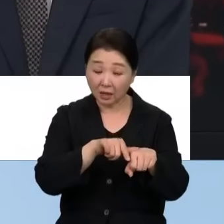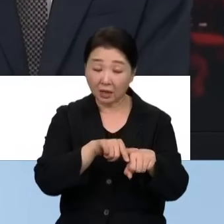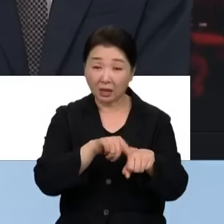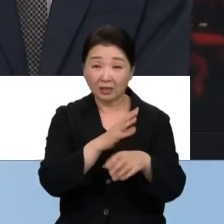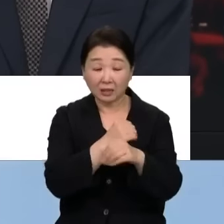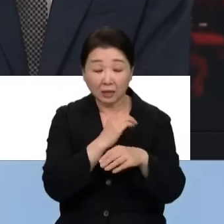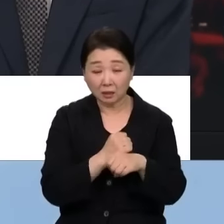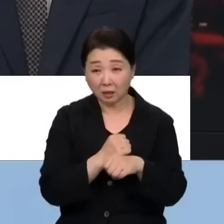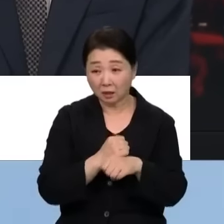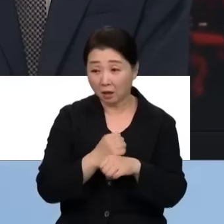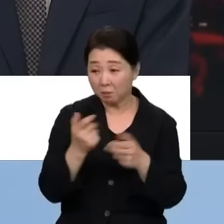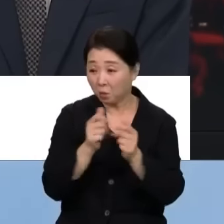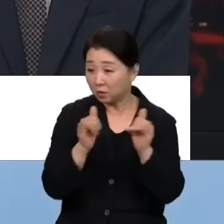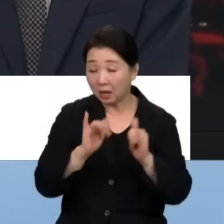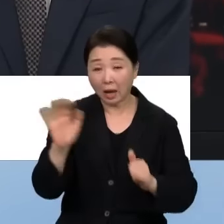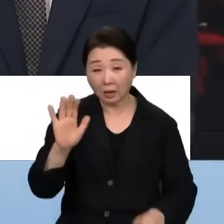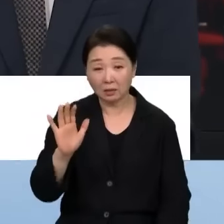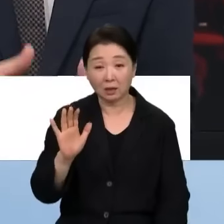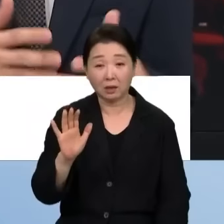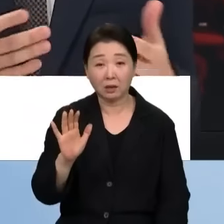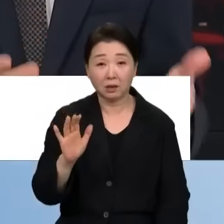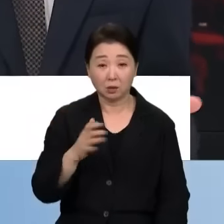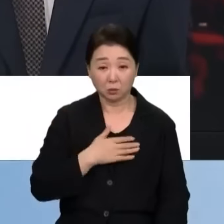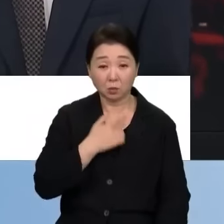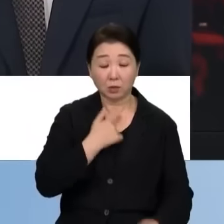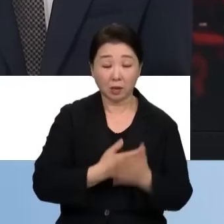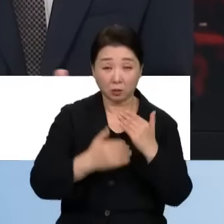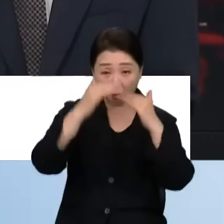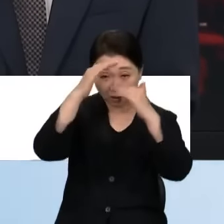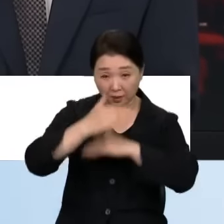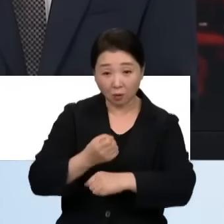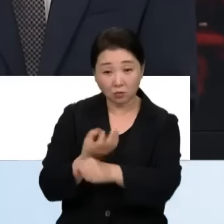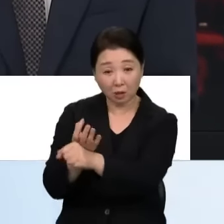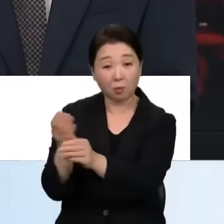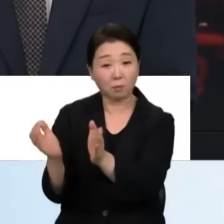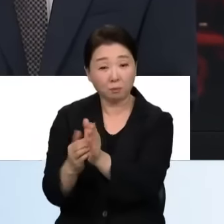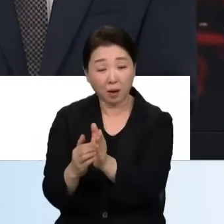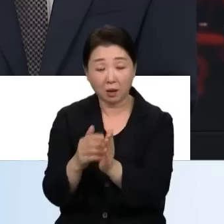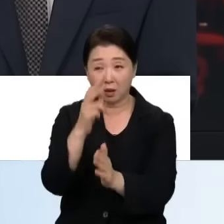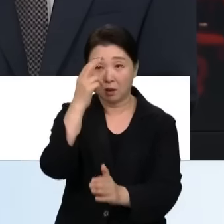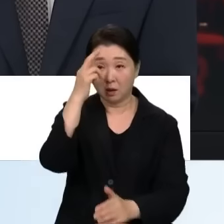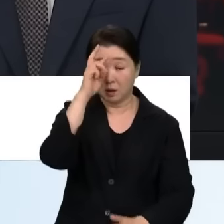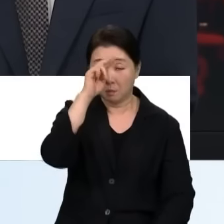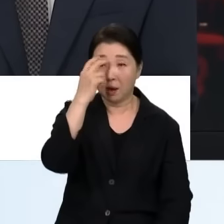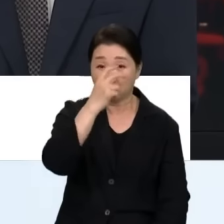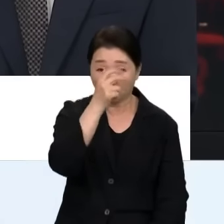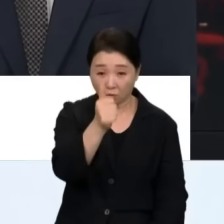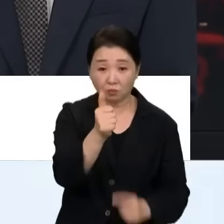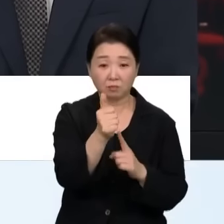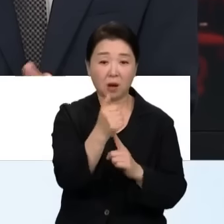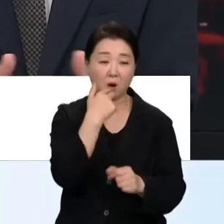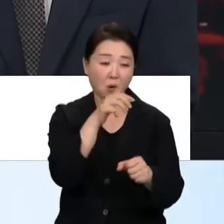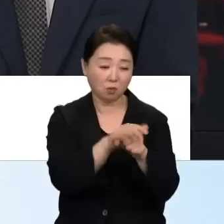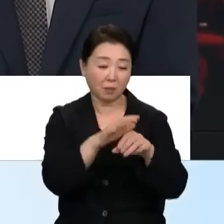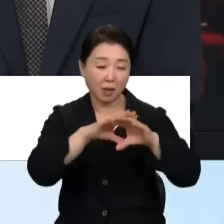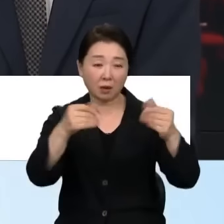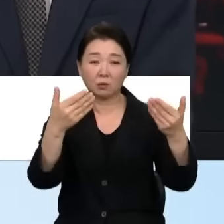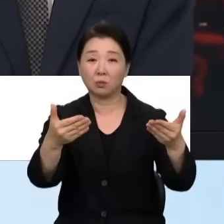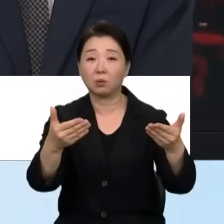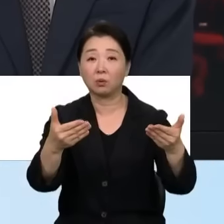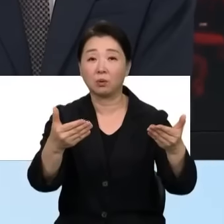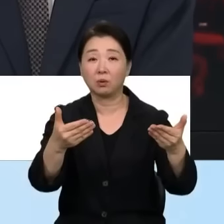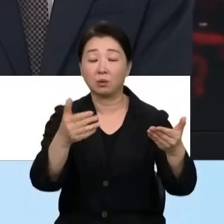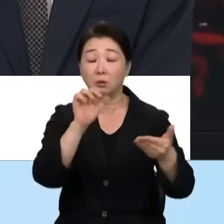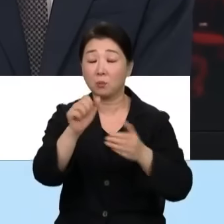일들이고 그리고 제가 제가 경험한 사실을 제보하는 거 하고 그리고 박정훈 대령의 억울함을 풀어 들이는 그런